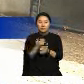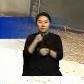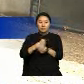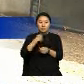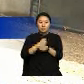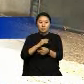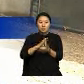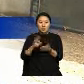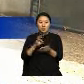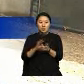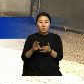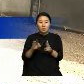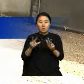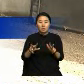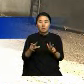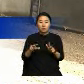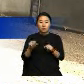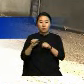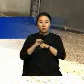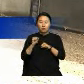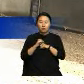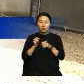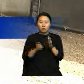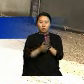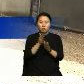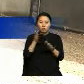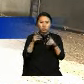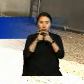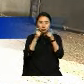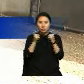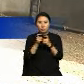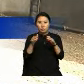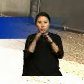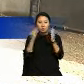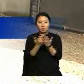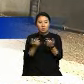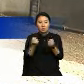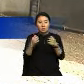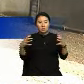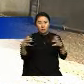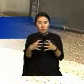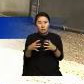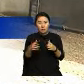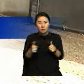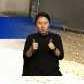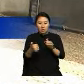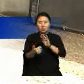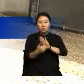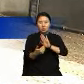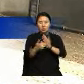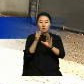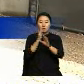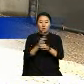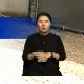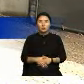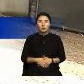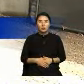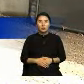하고 지금 현재 군, 관민 모두가 함께해서 지금 현재